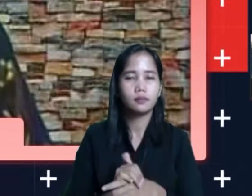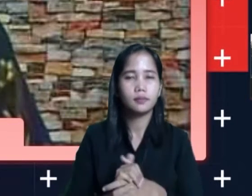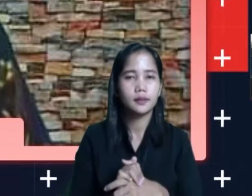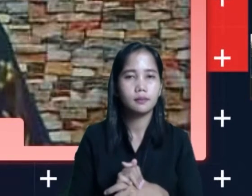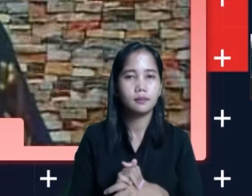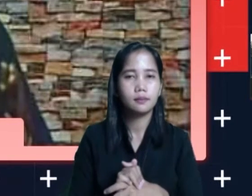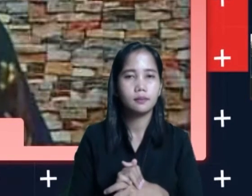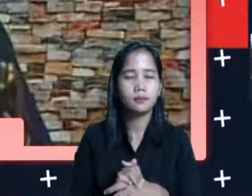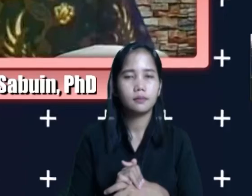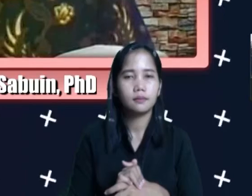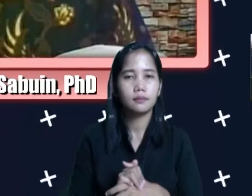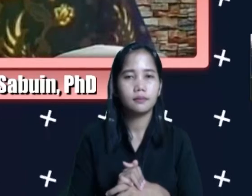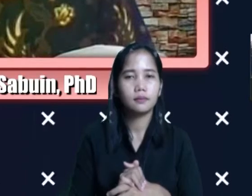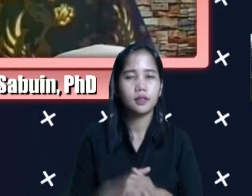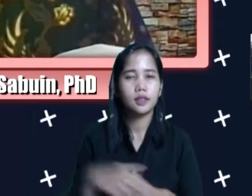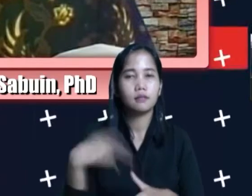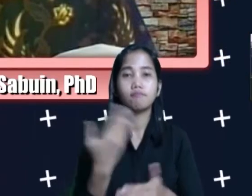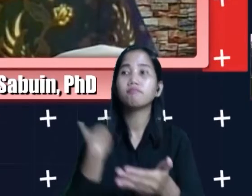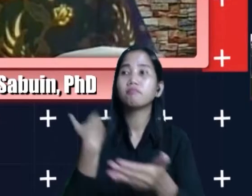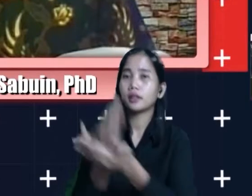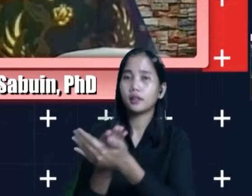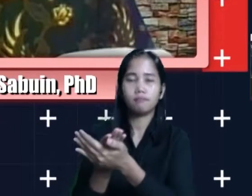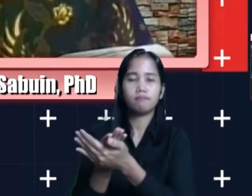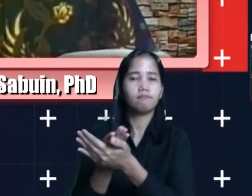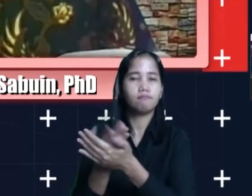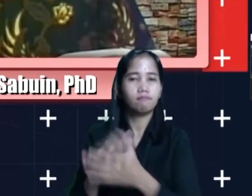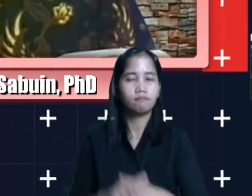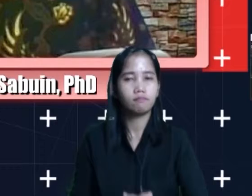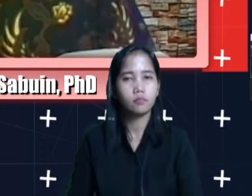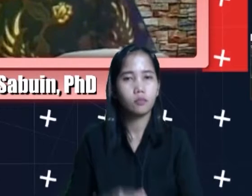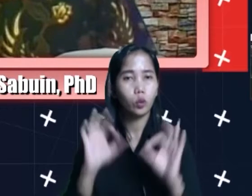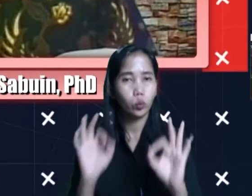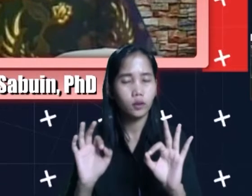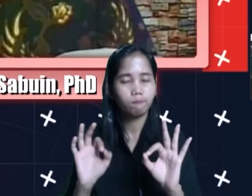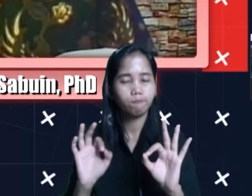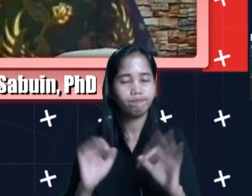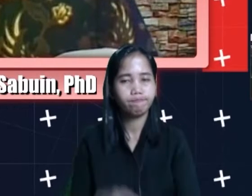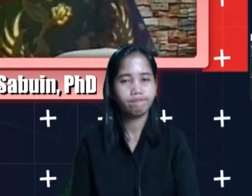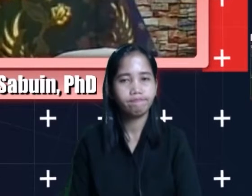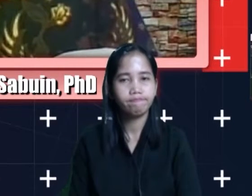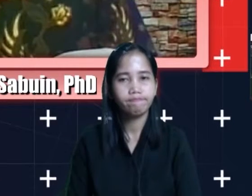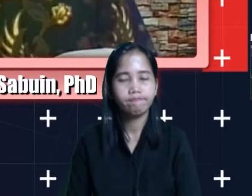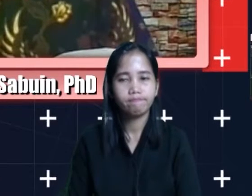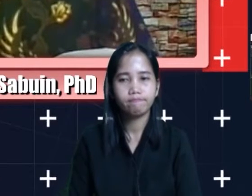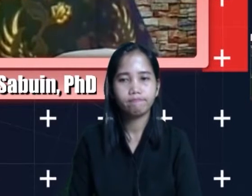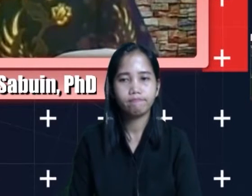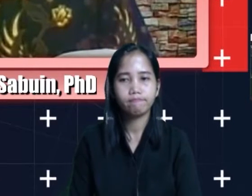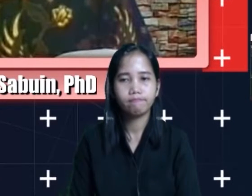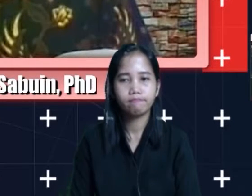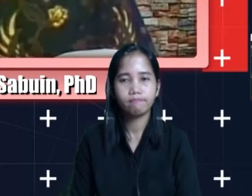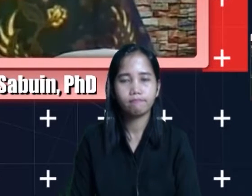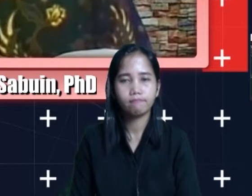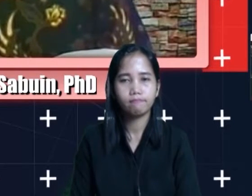Saya minta Stephen atau Jeffrey tolong ayat. Baca Filipi 2 ayat 12